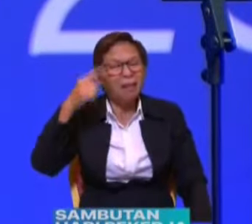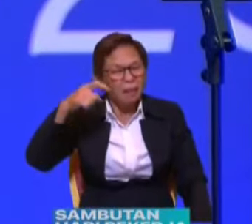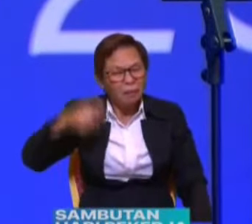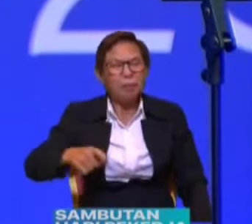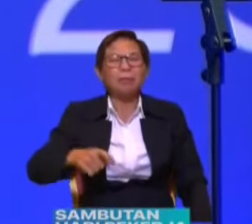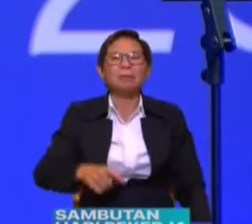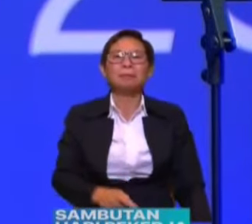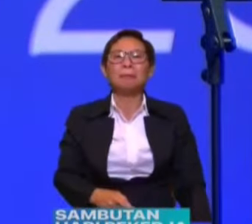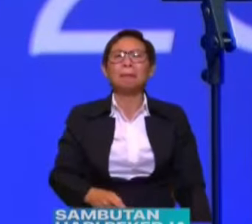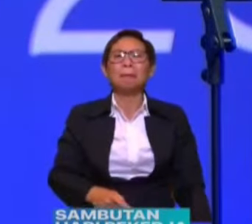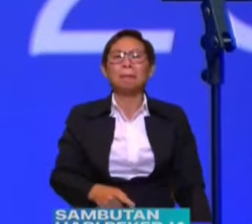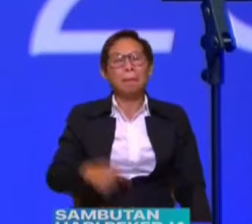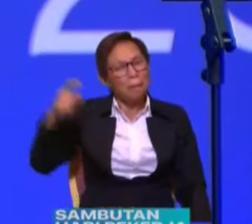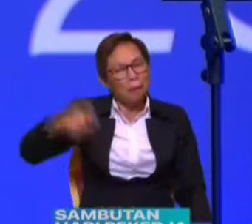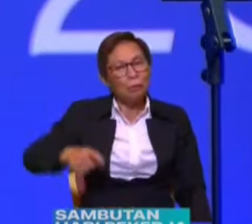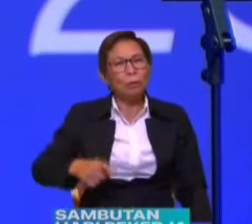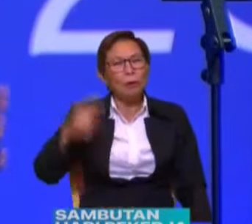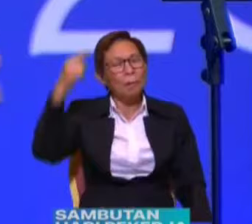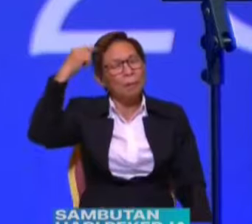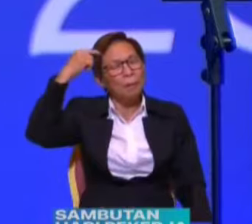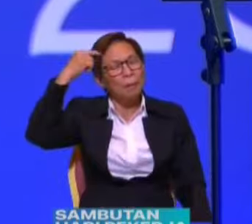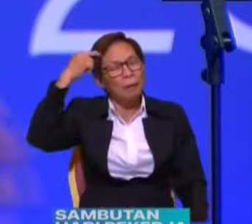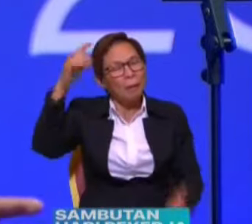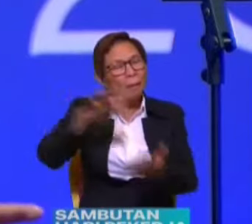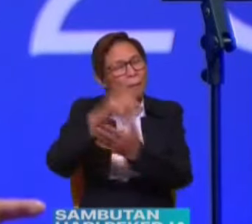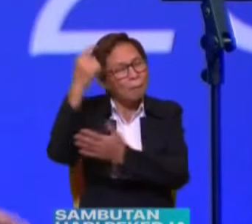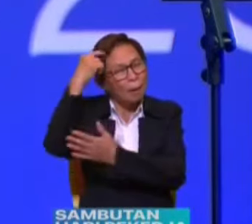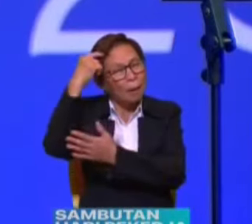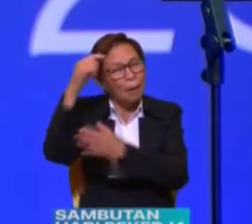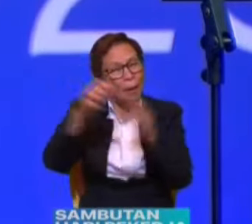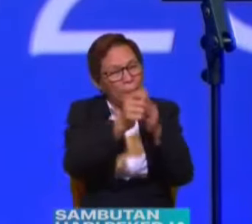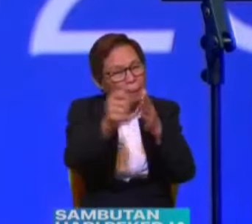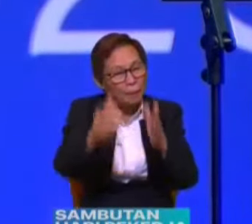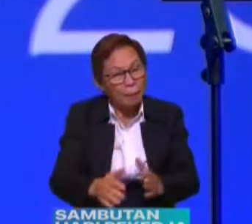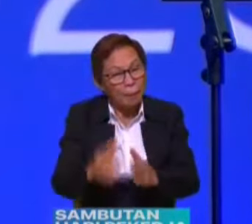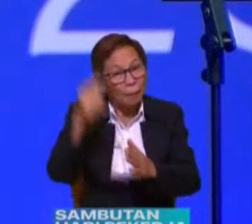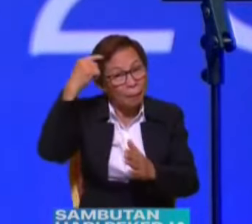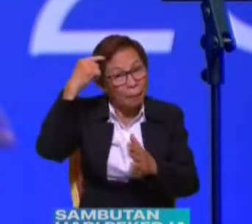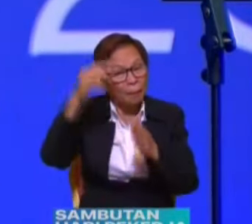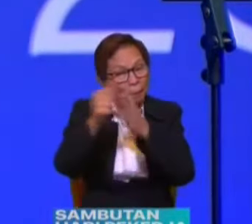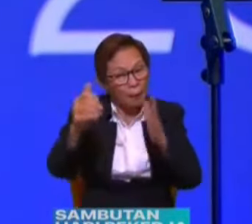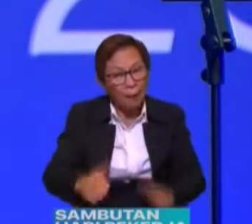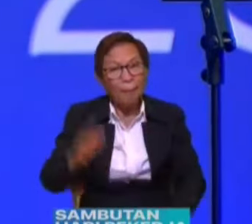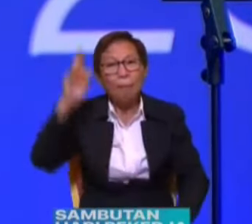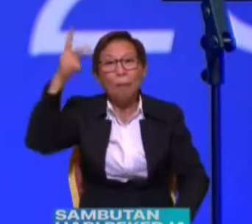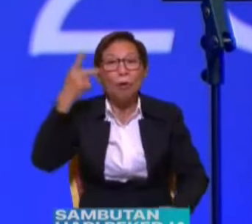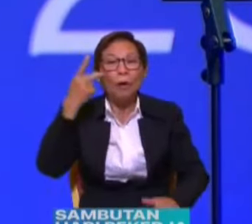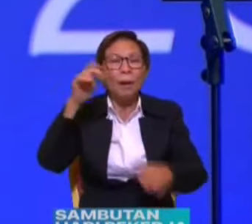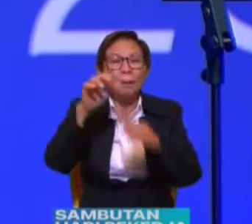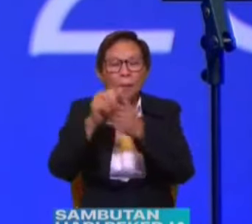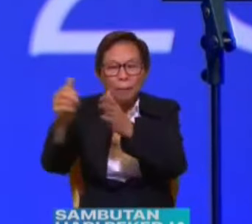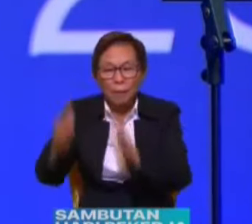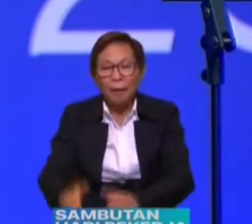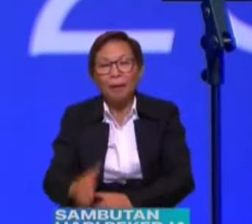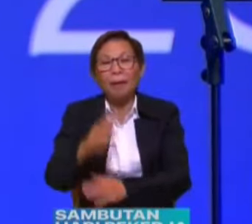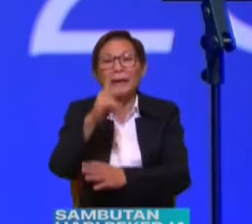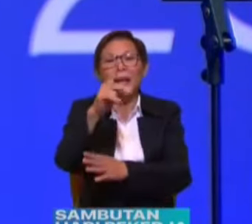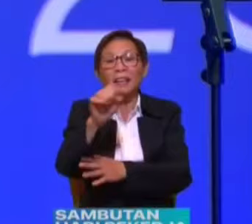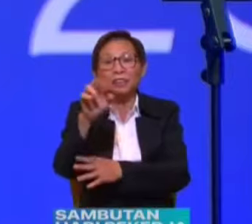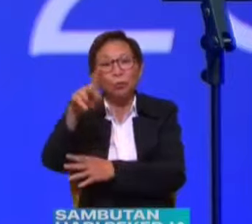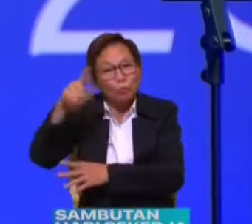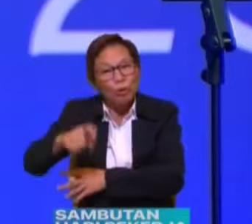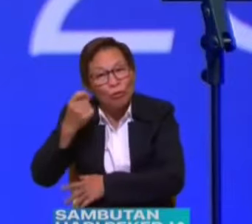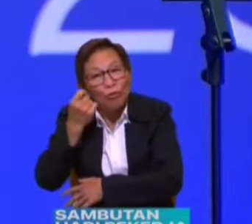itu kerangka pemikiran ini di kalangan pimpinan politik, pimpinan pejabat awam KKSU harus faham